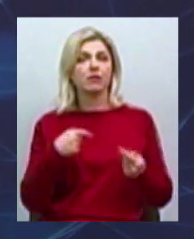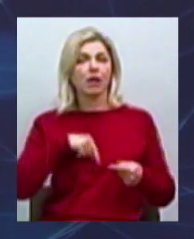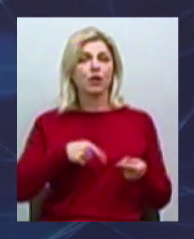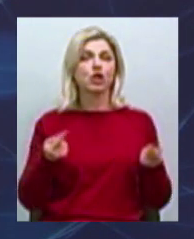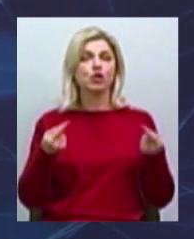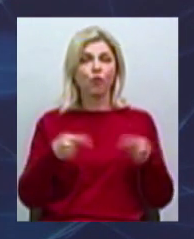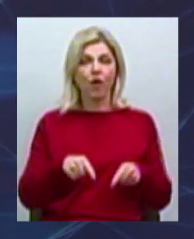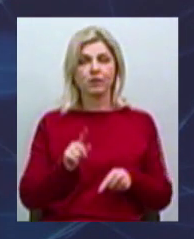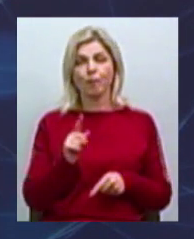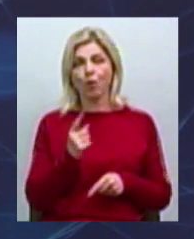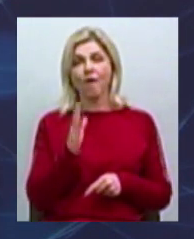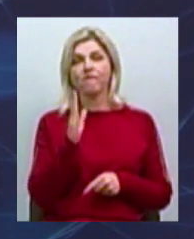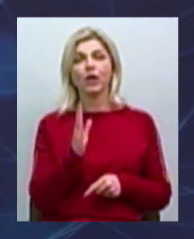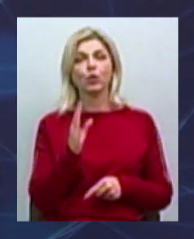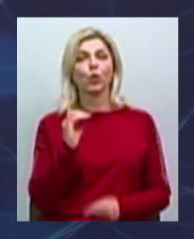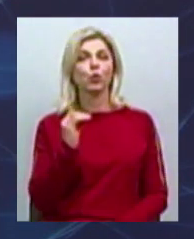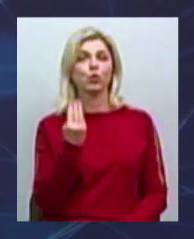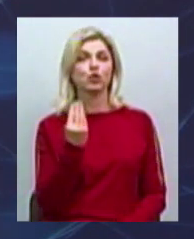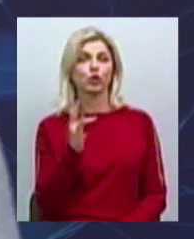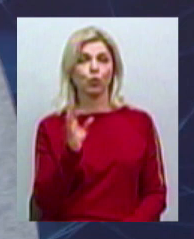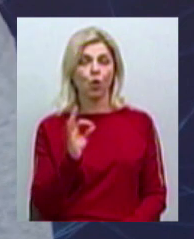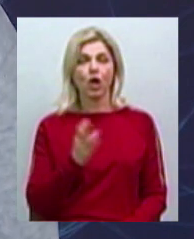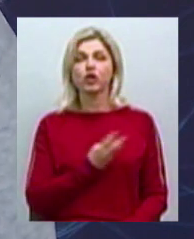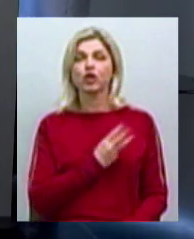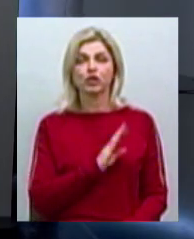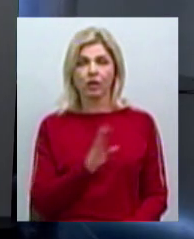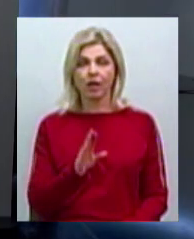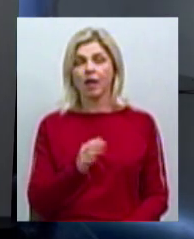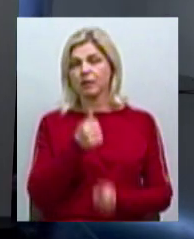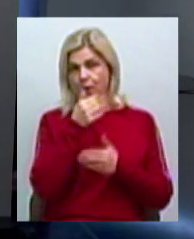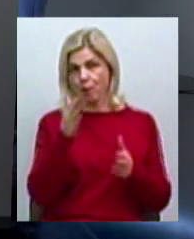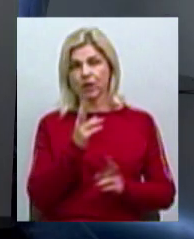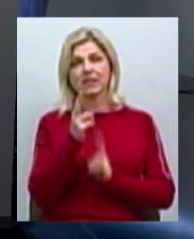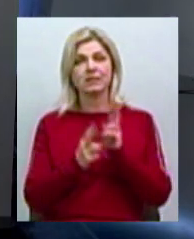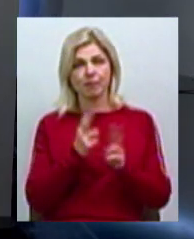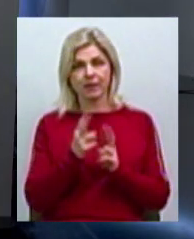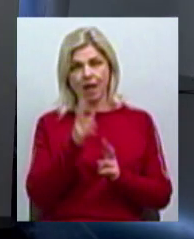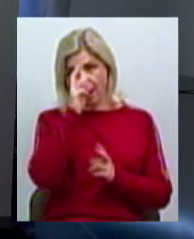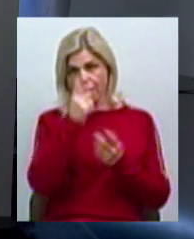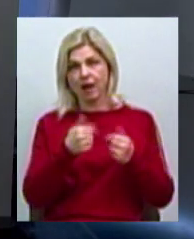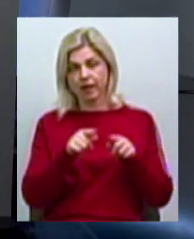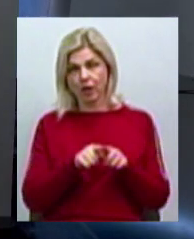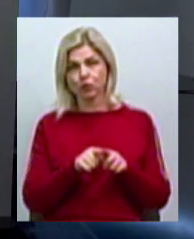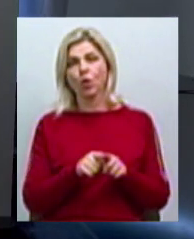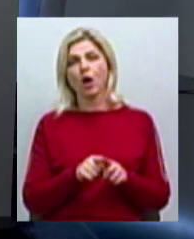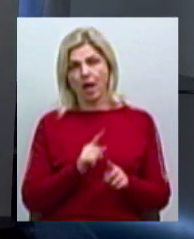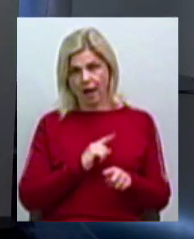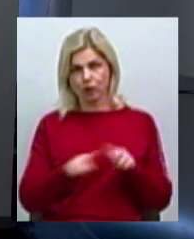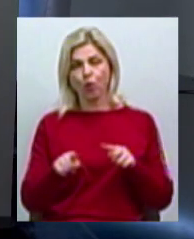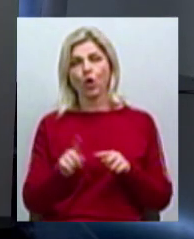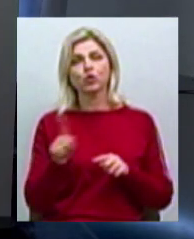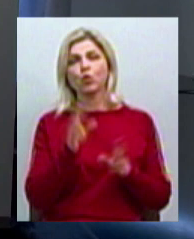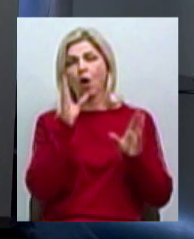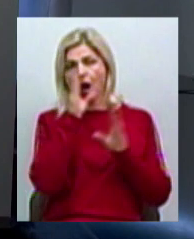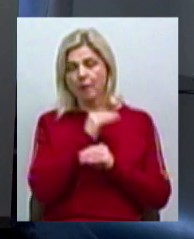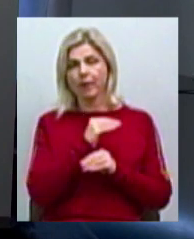що Віктор Ющенко не бажав або не здатний був змінити країну радикально. Що, на вашу думку, вдалося реалізувати із